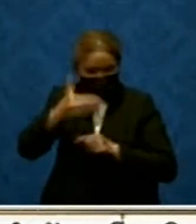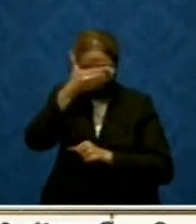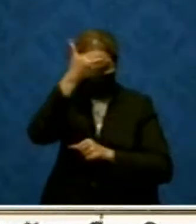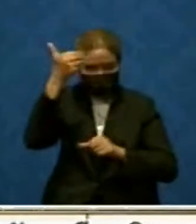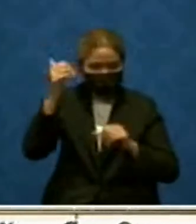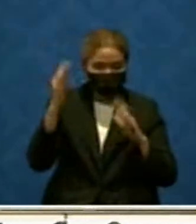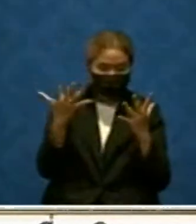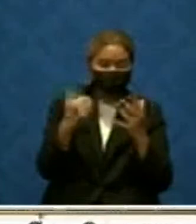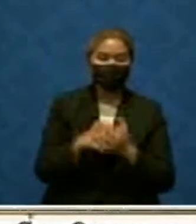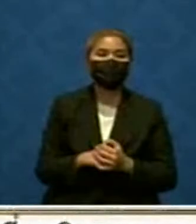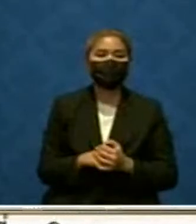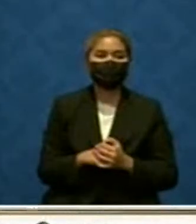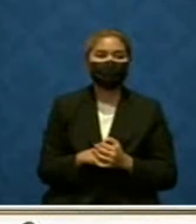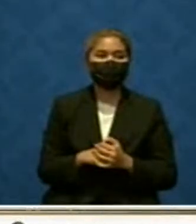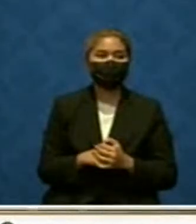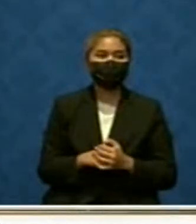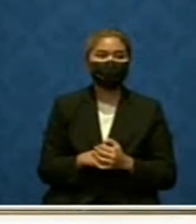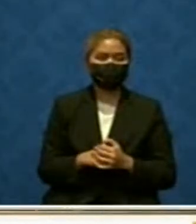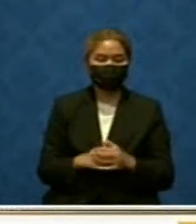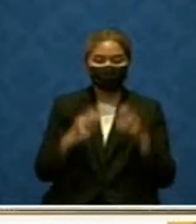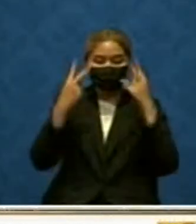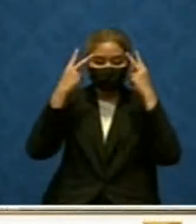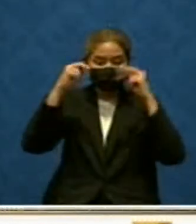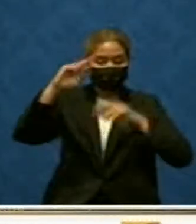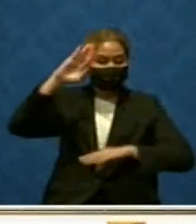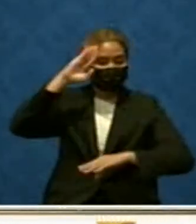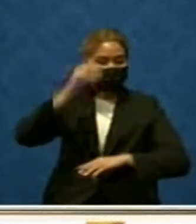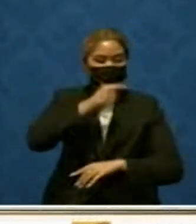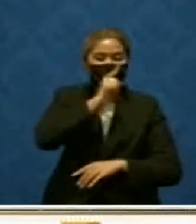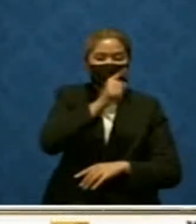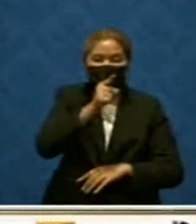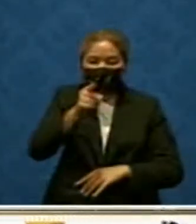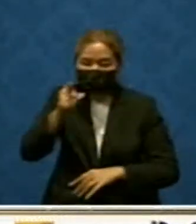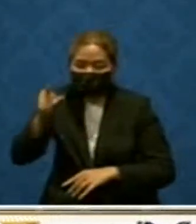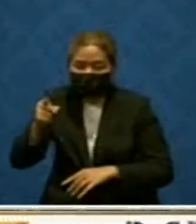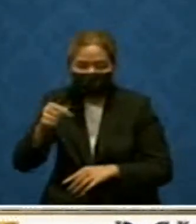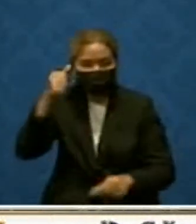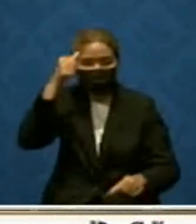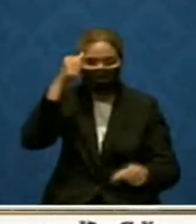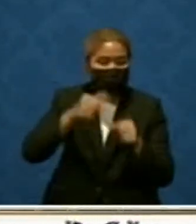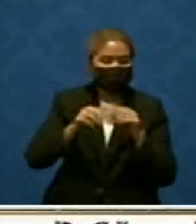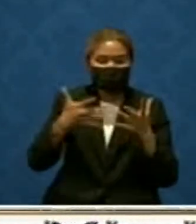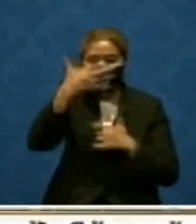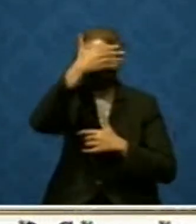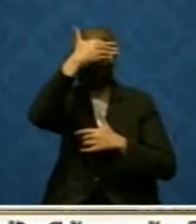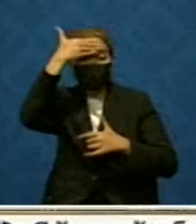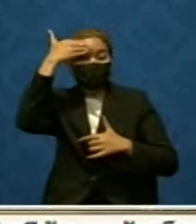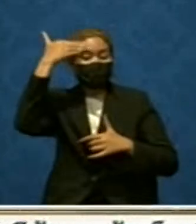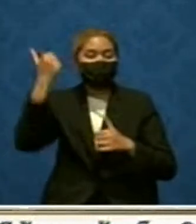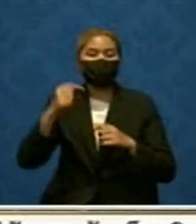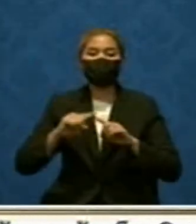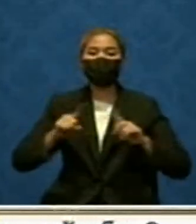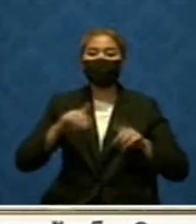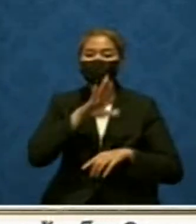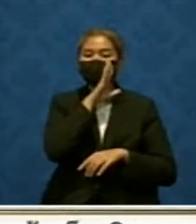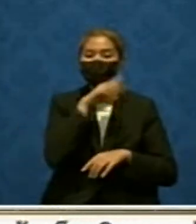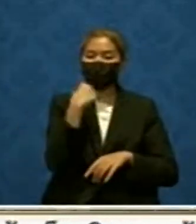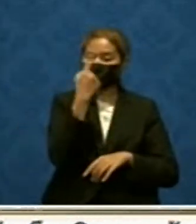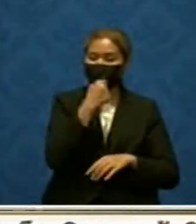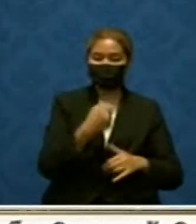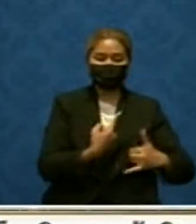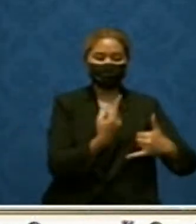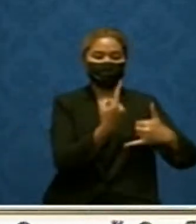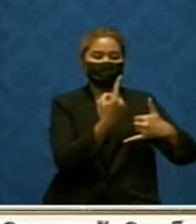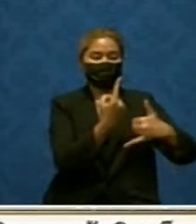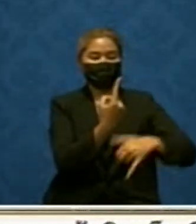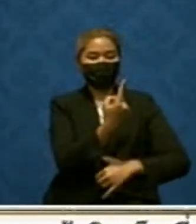คน ดา คือ คน ทํา ไม่ ค จํา McCain ไป บ้างแต่ คน ทํา มน Communication บ้างผม จง บอก ท่าน ว่า ช